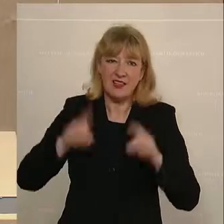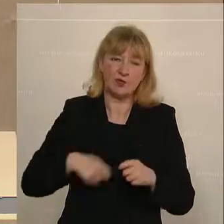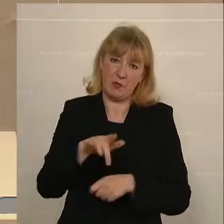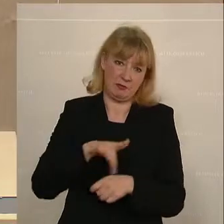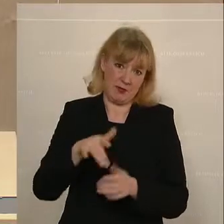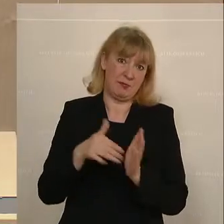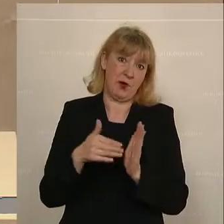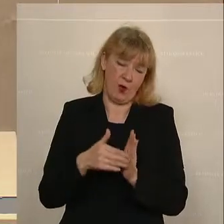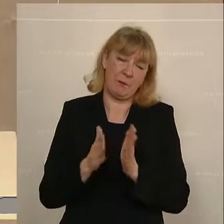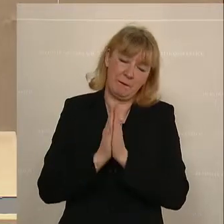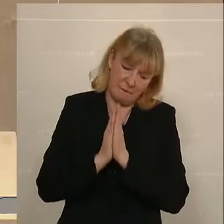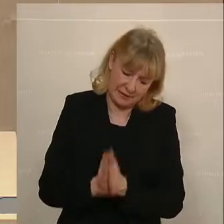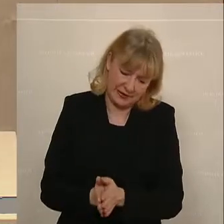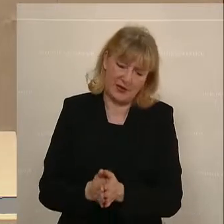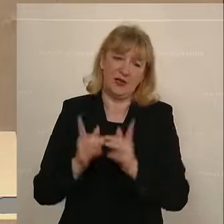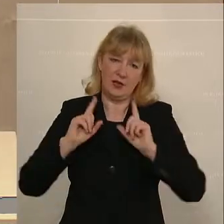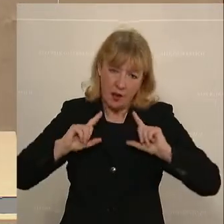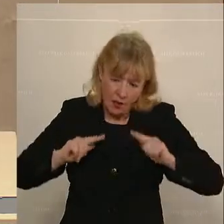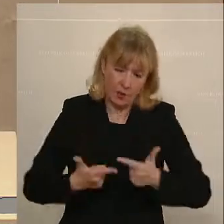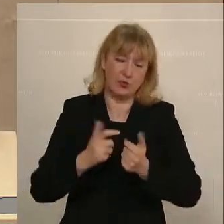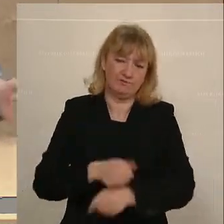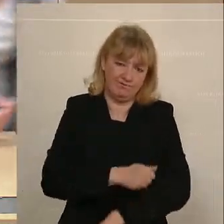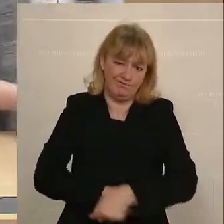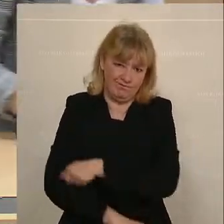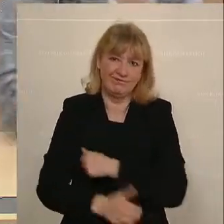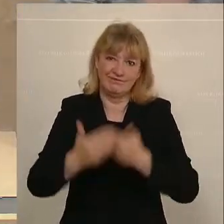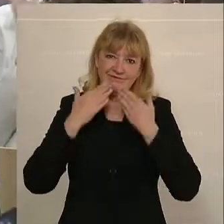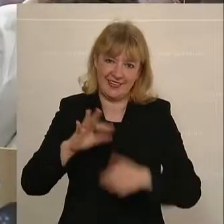10.000 Arbeitsplätze brauchen wir. Also bitte, gehen wir es an. Dankeschön.